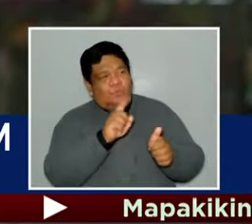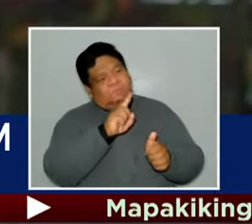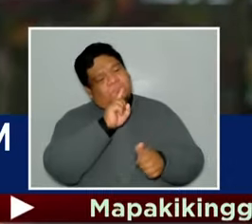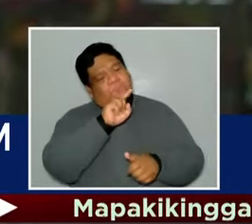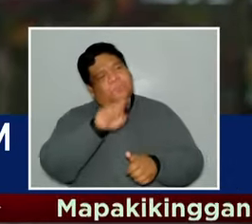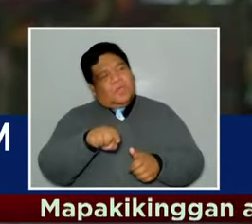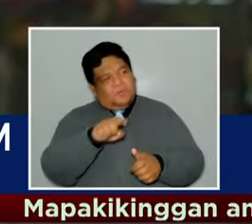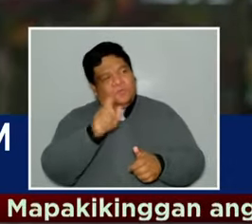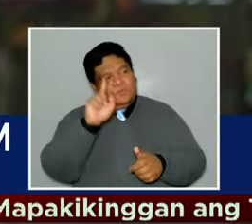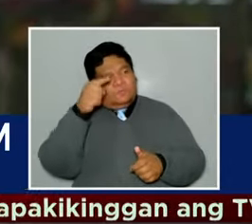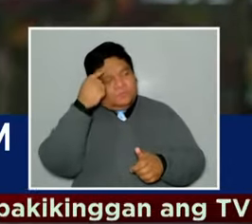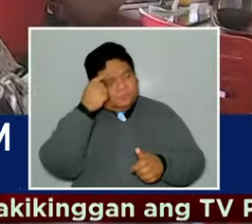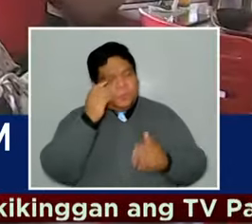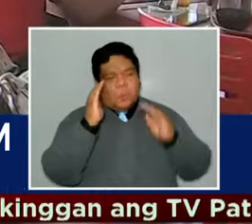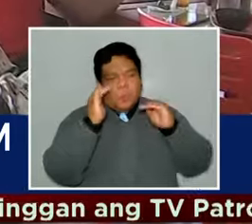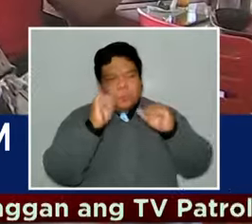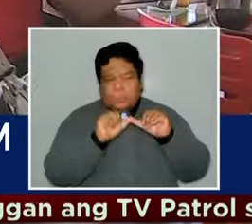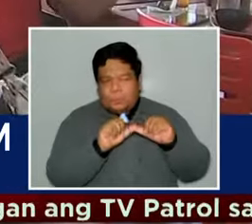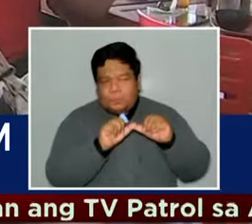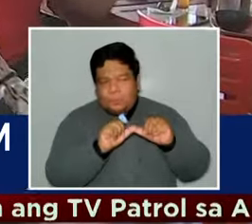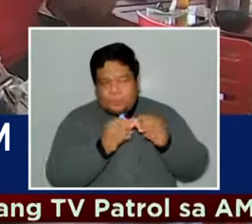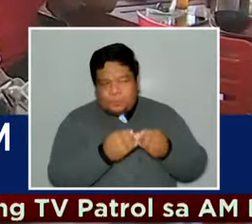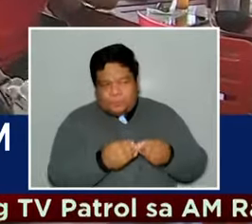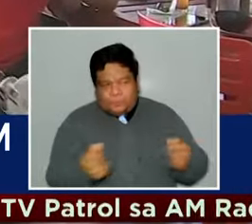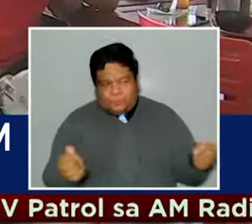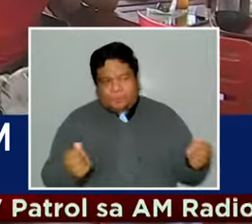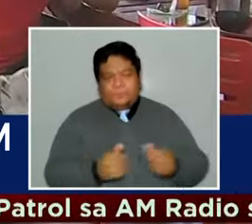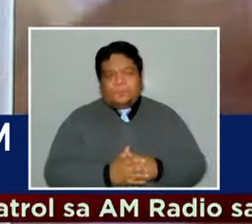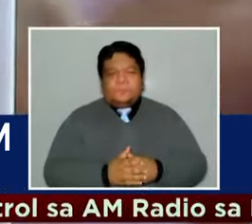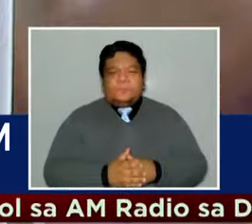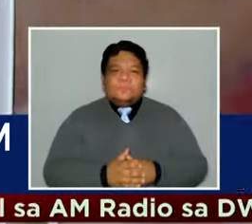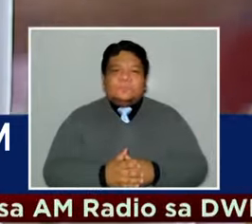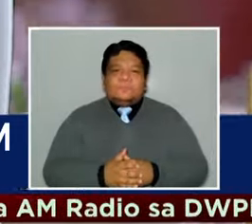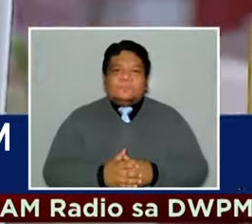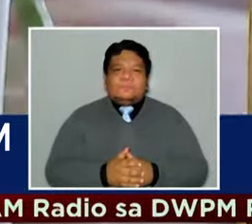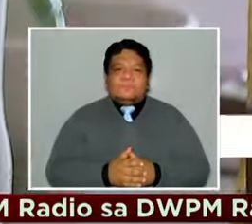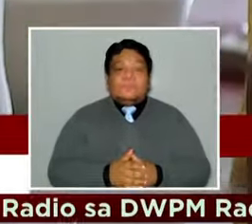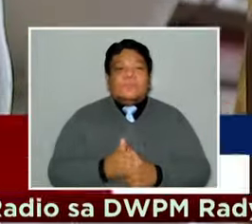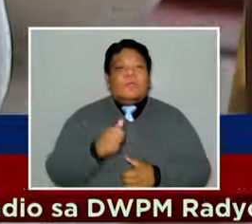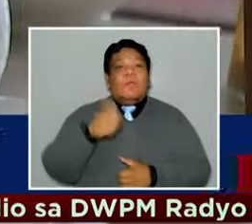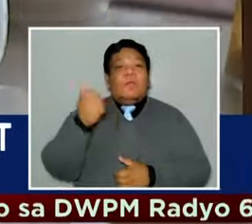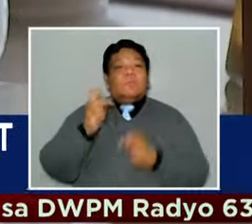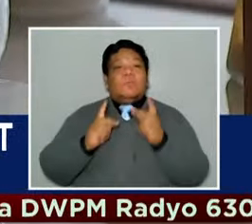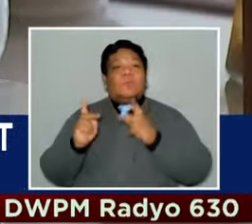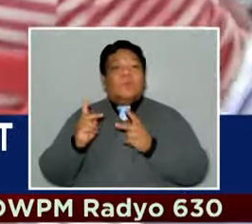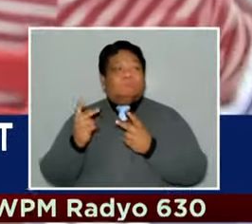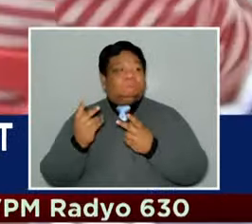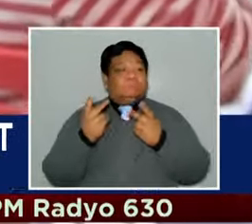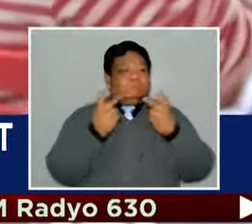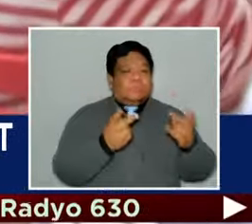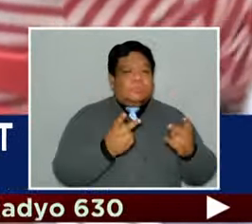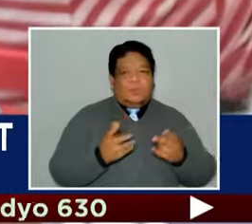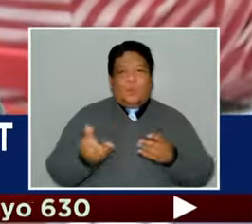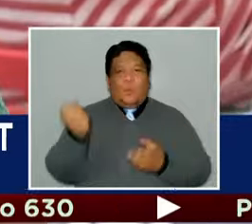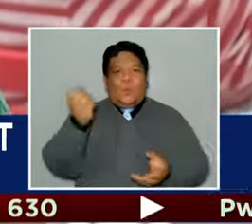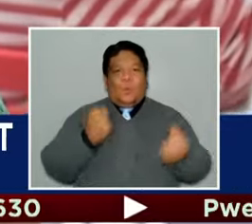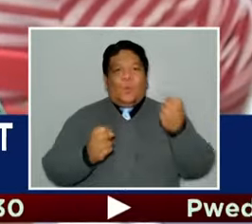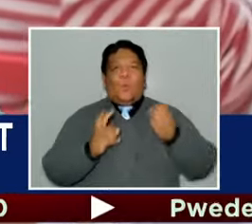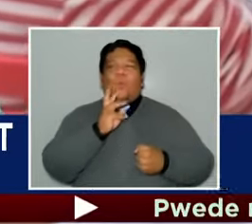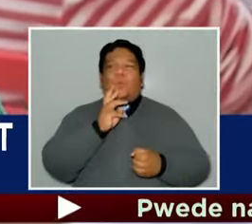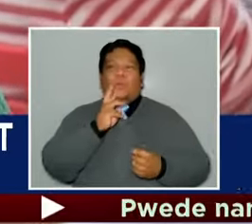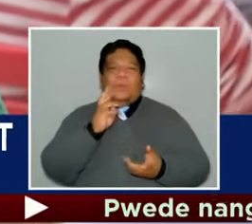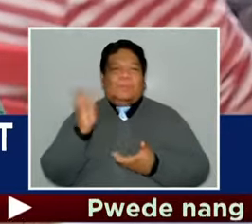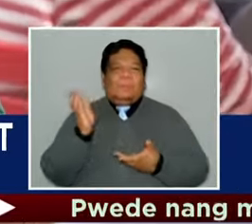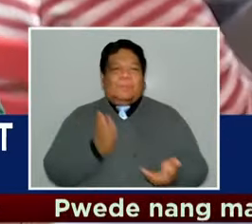na to at sana marisolbahan na to. Ang ibang mga turista, kanya-kanyang dala na ng bottled water. Ngayon mga nasa